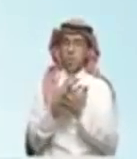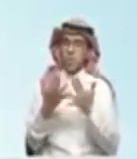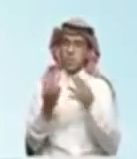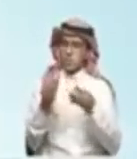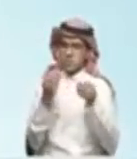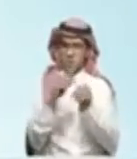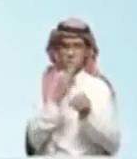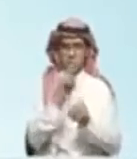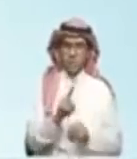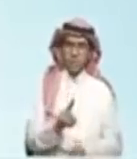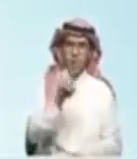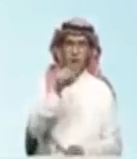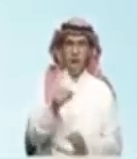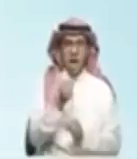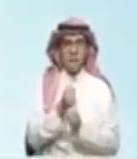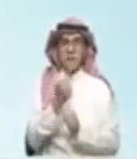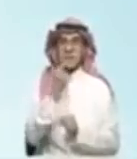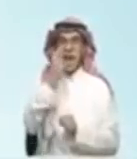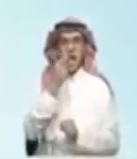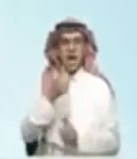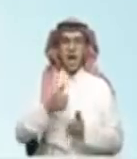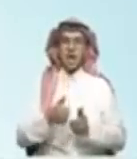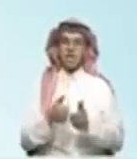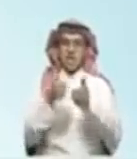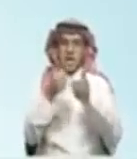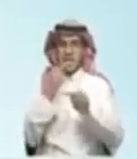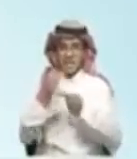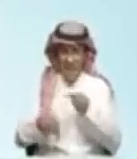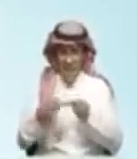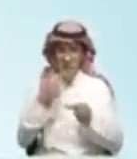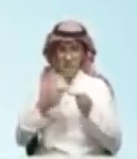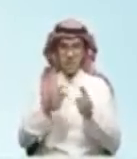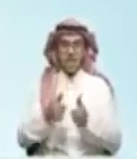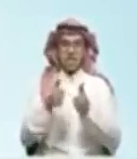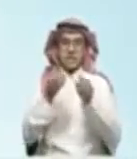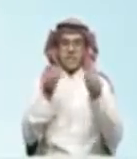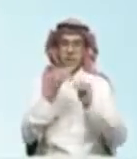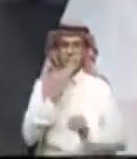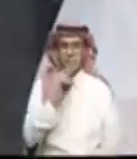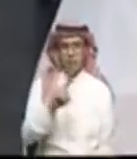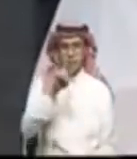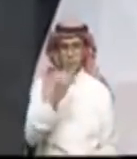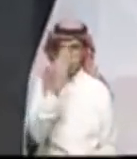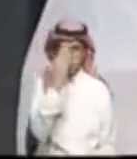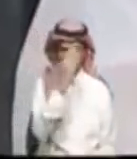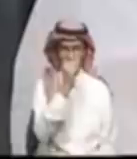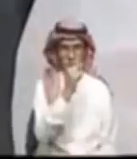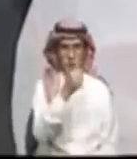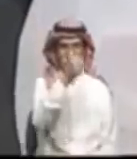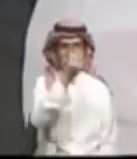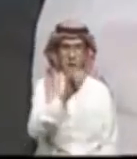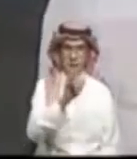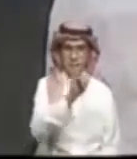المدينة، والحمد لله موسم ناجح ومبهر بفضل الله عز وجل ثم دعم حكومة الرشيدة. بارك الله فيكم دكتور أيمن، وكل الشكر